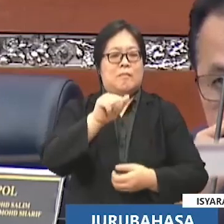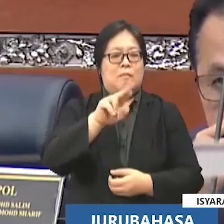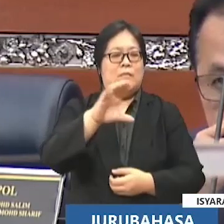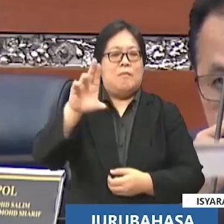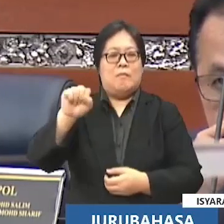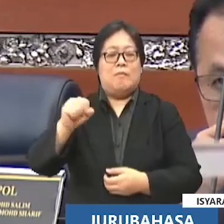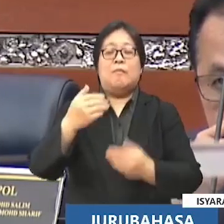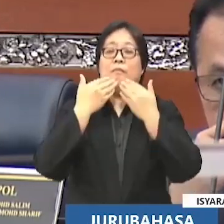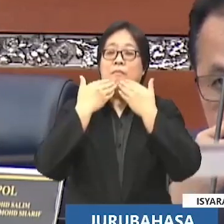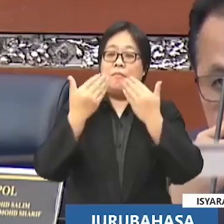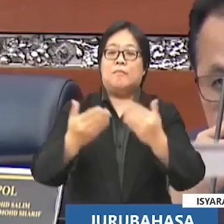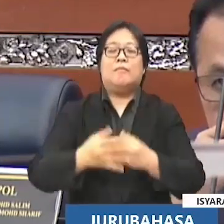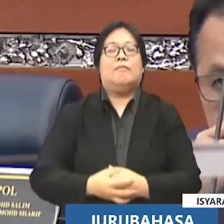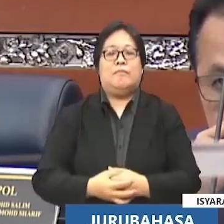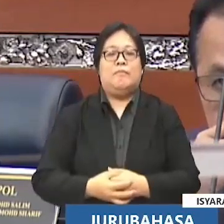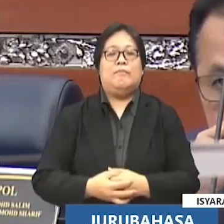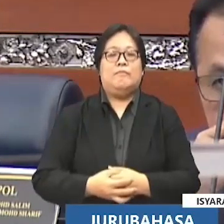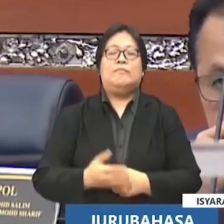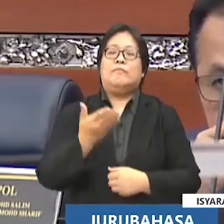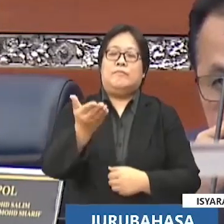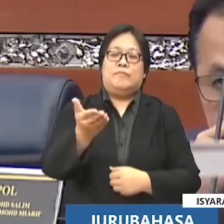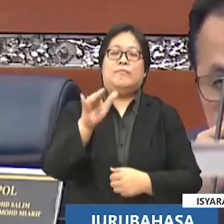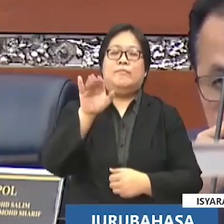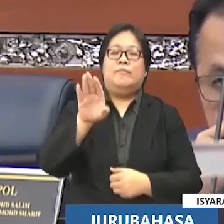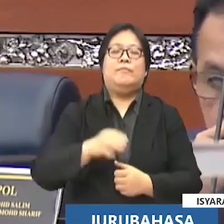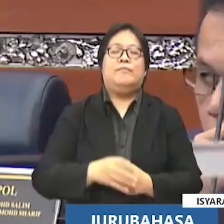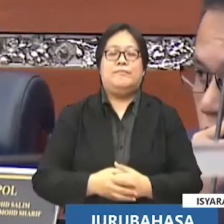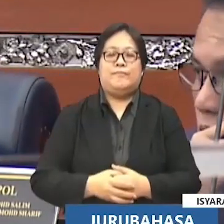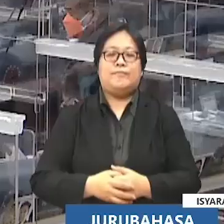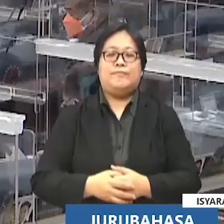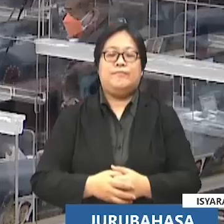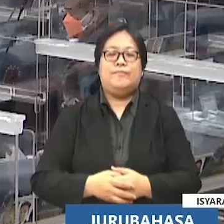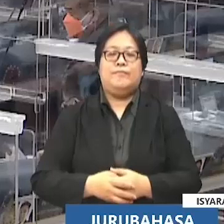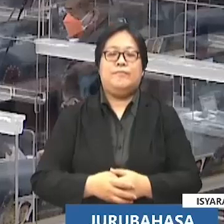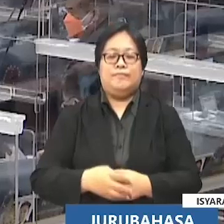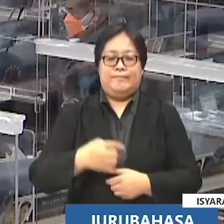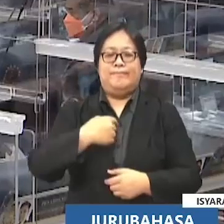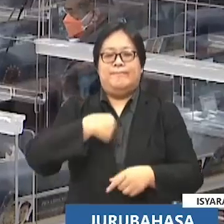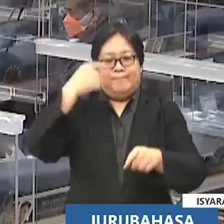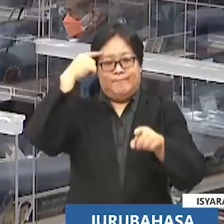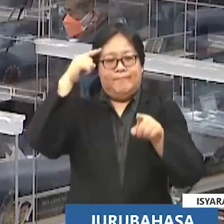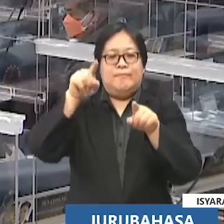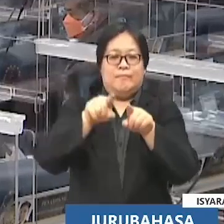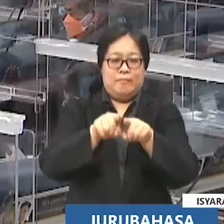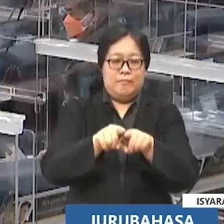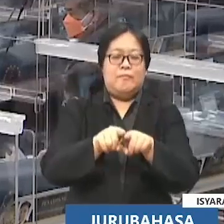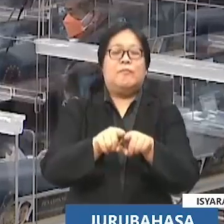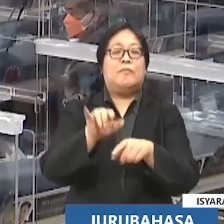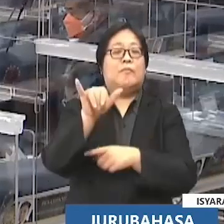ini? Terima kasih. Silakan Yang Berhormat. Saya setuju dengan Yang